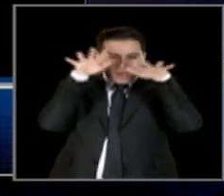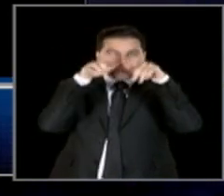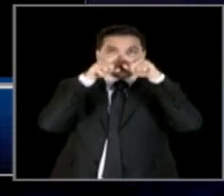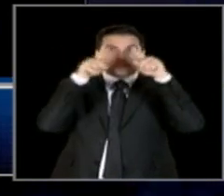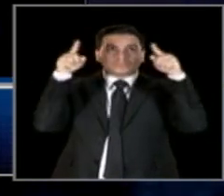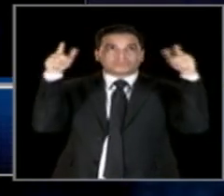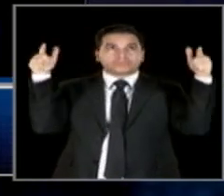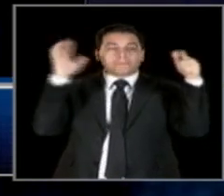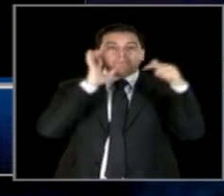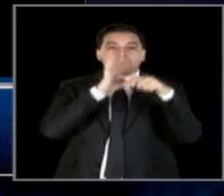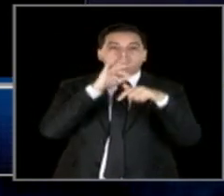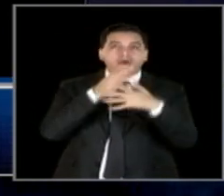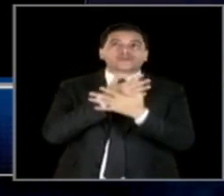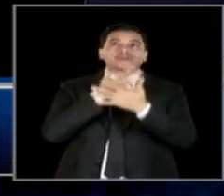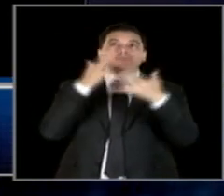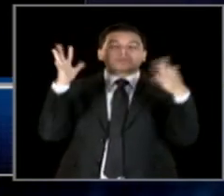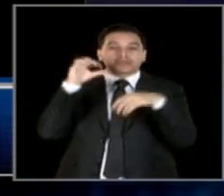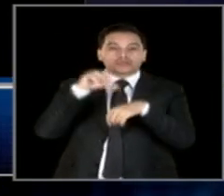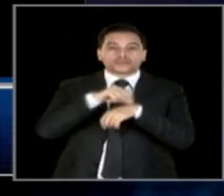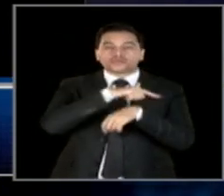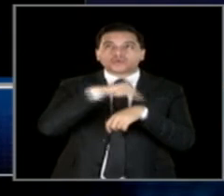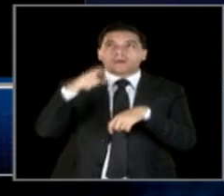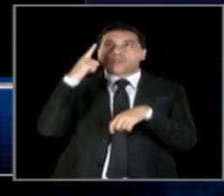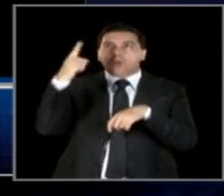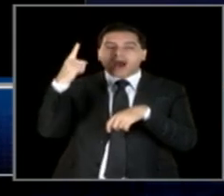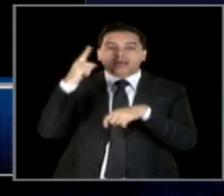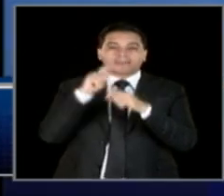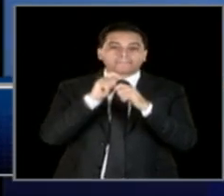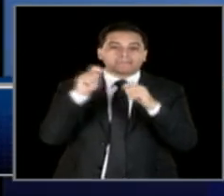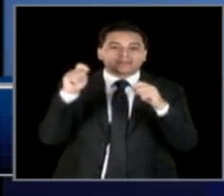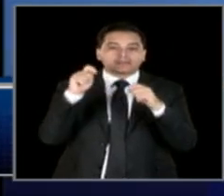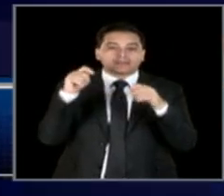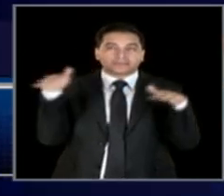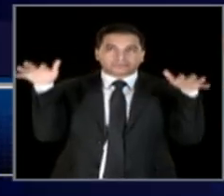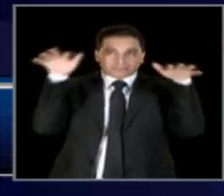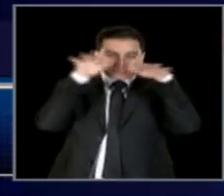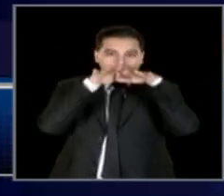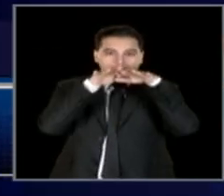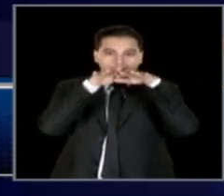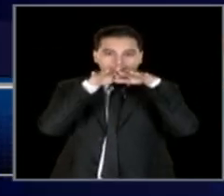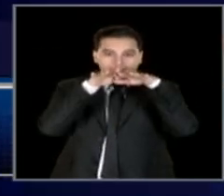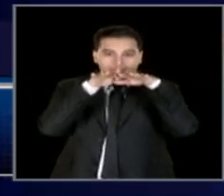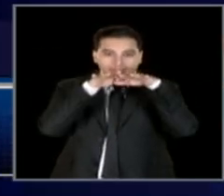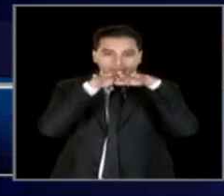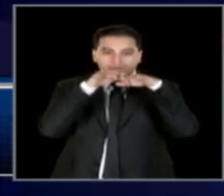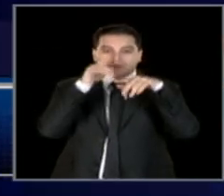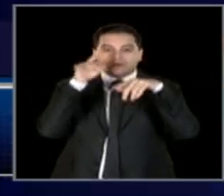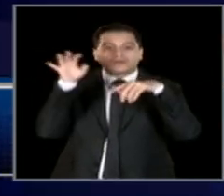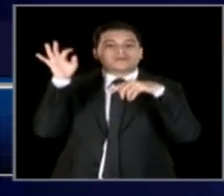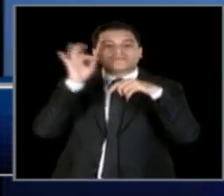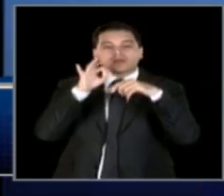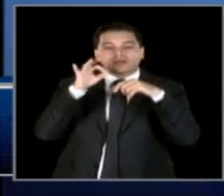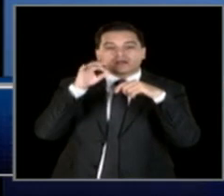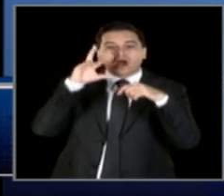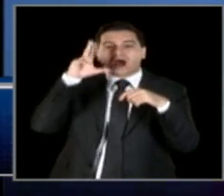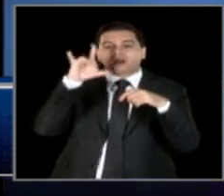الأوسط؟ ارتفاعها 601 متر. الرياض؟ مش الرياض. هارد لك، إجابة